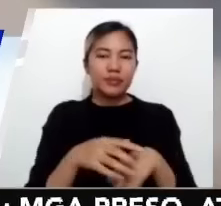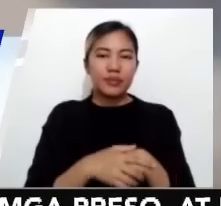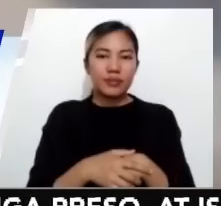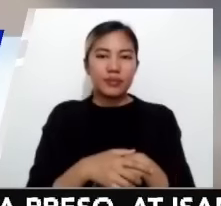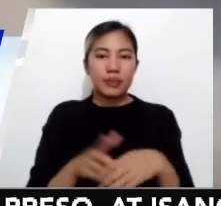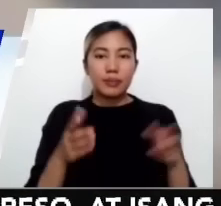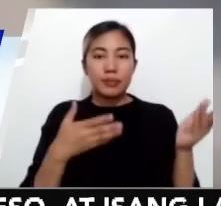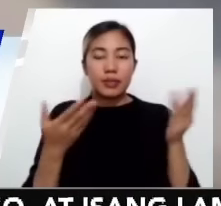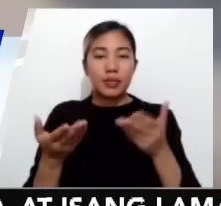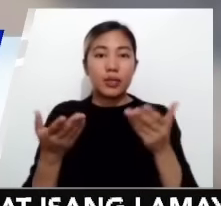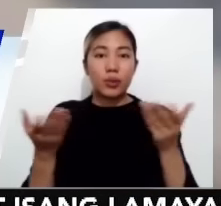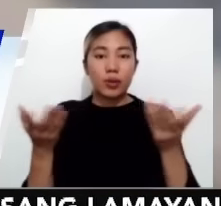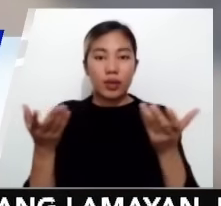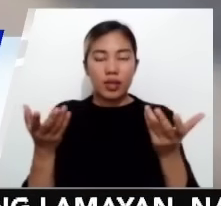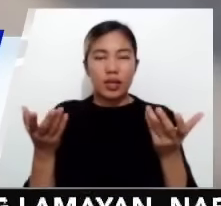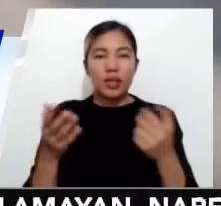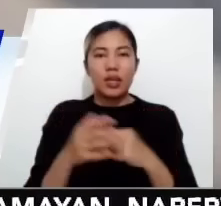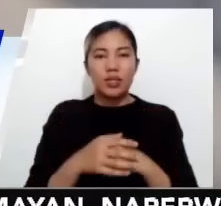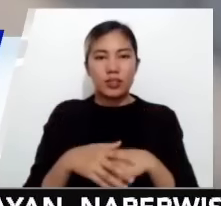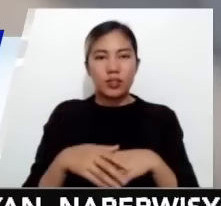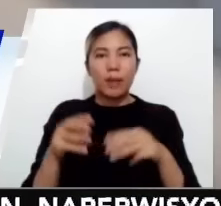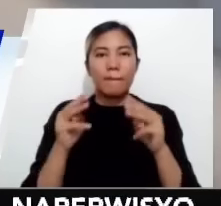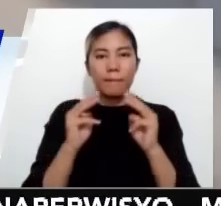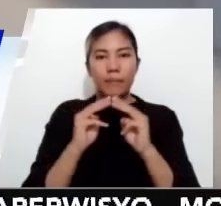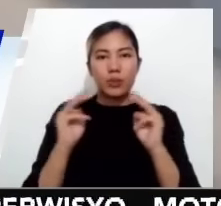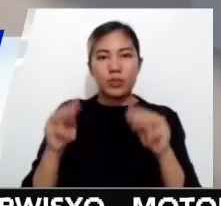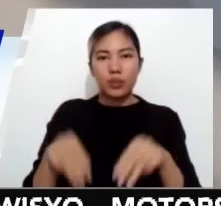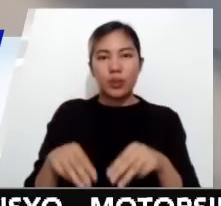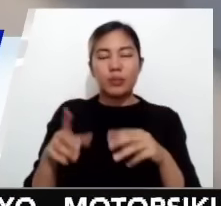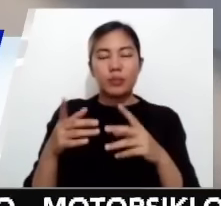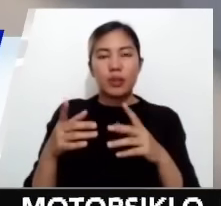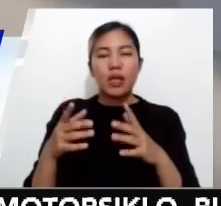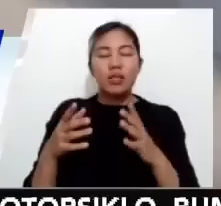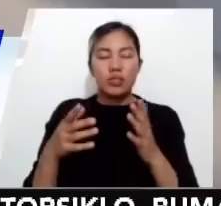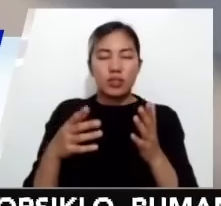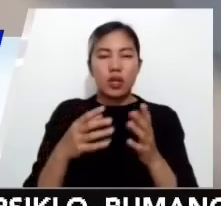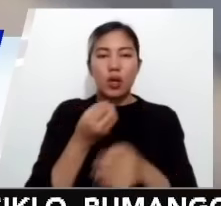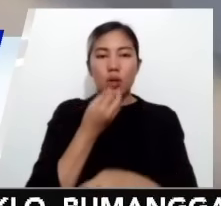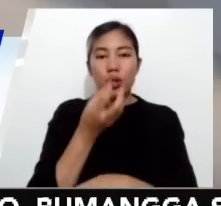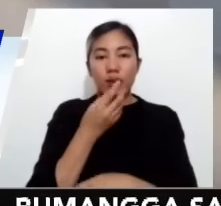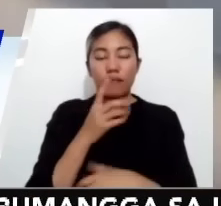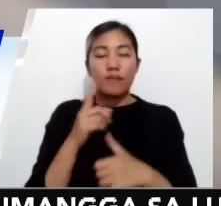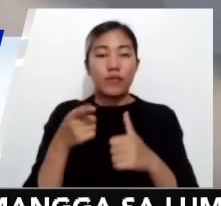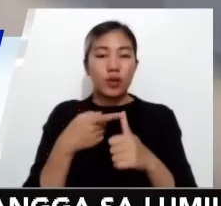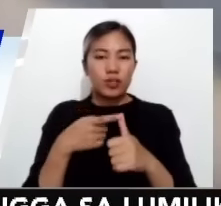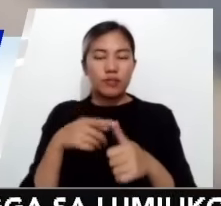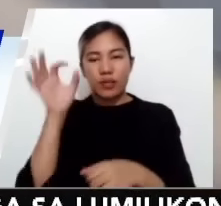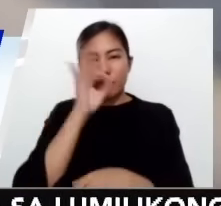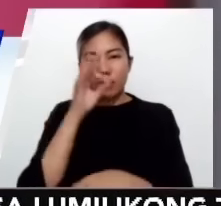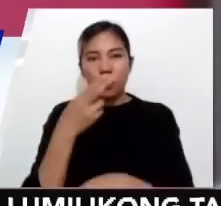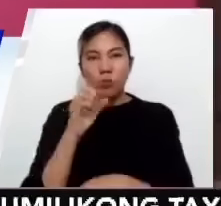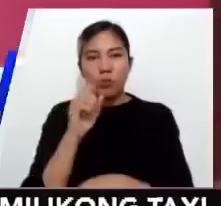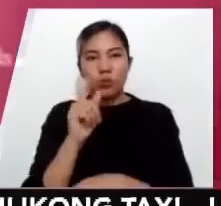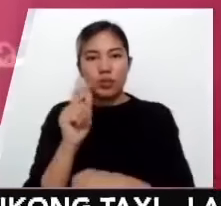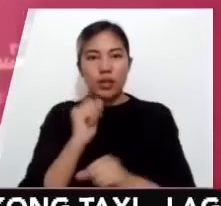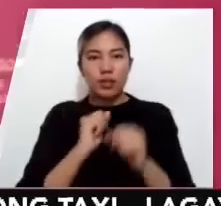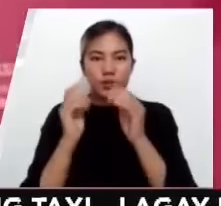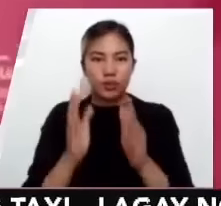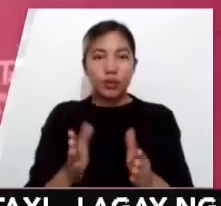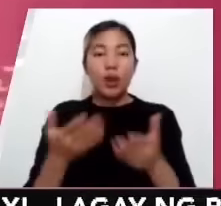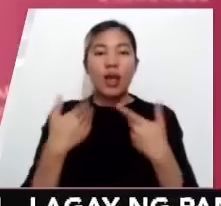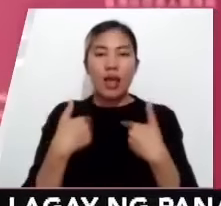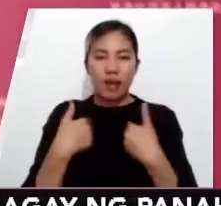sa Madame Tussauds Museum sa Hong Kong. Siya ang first ever Filipino host and actress na magkakaroon ng wax